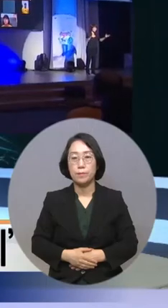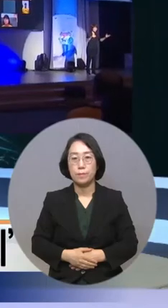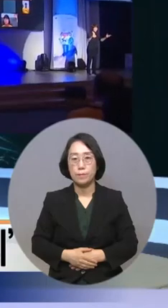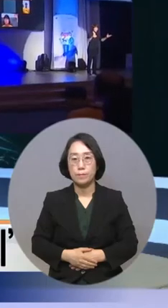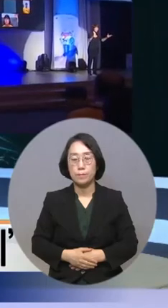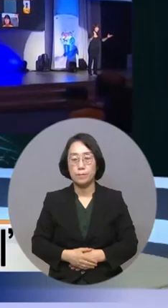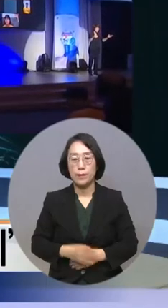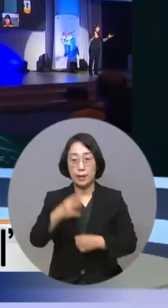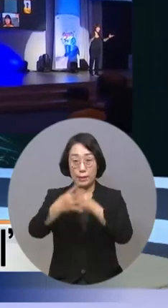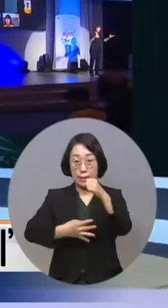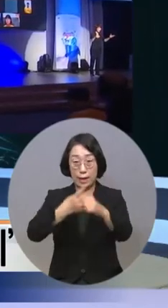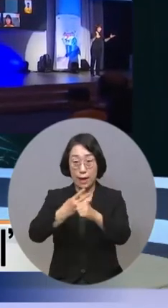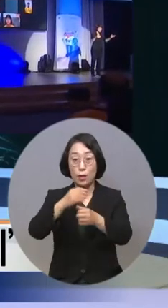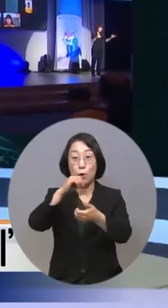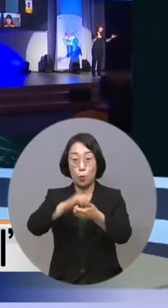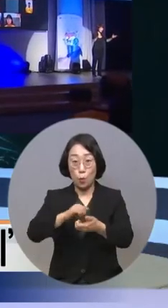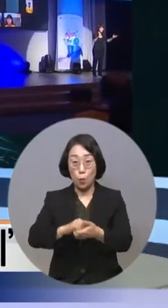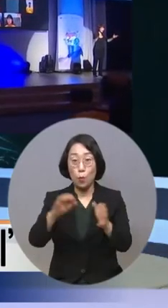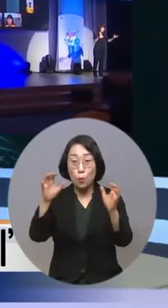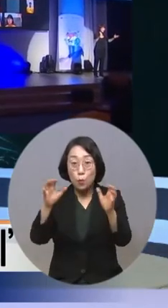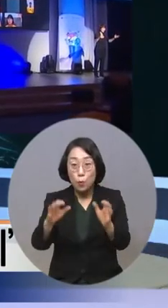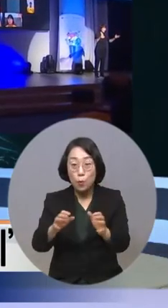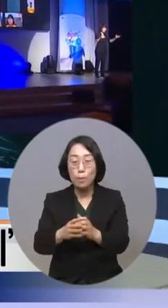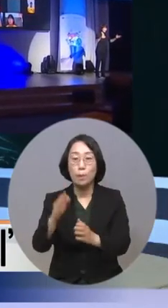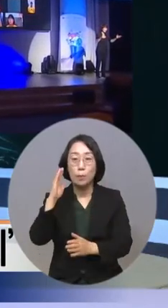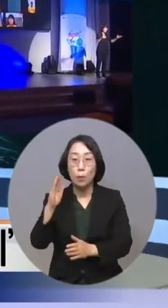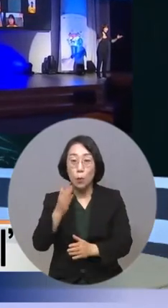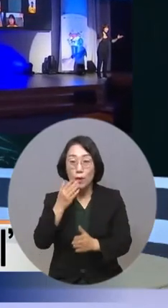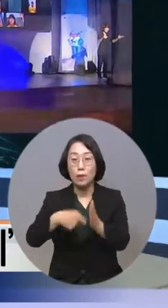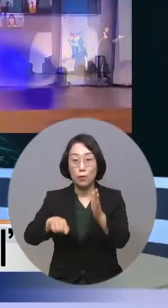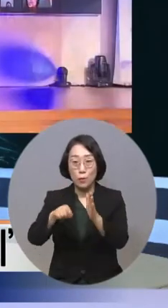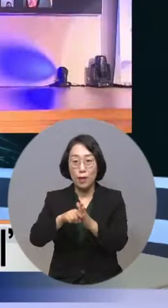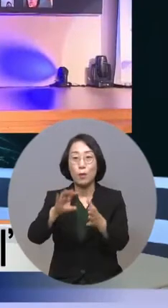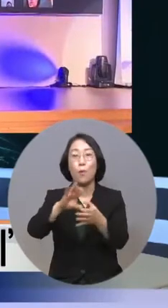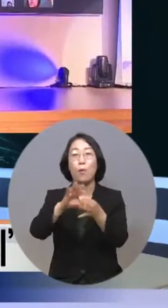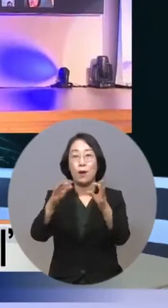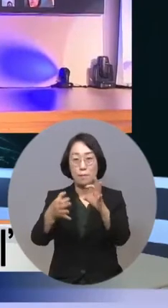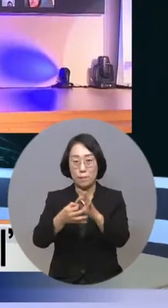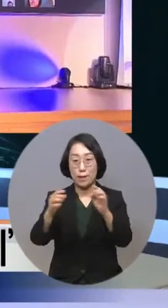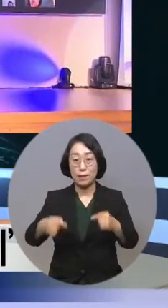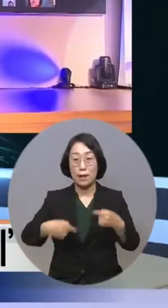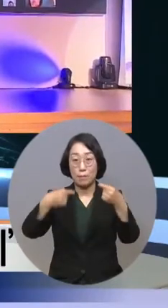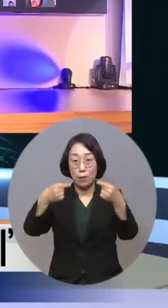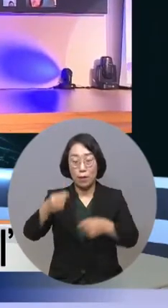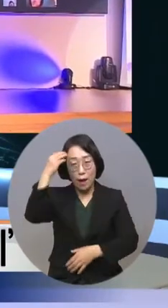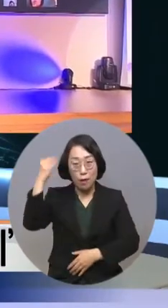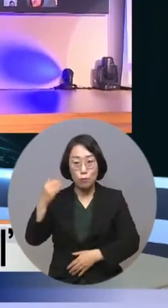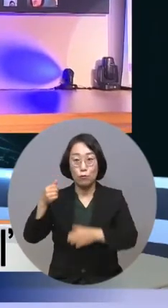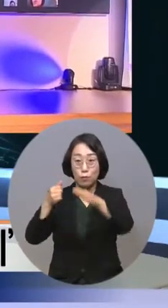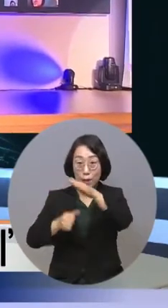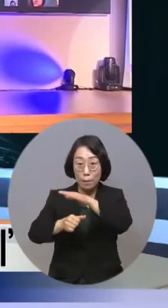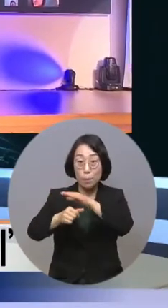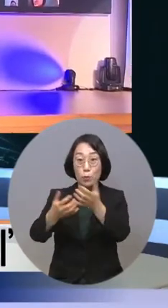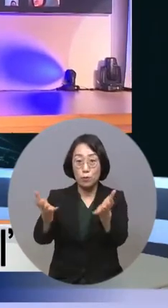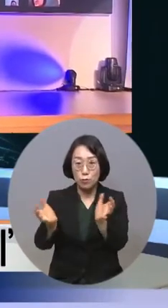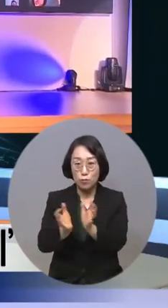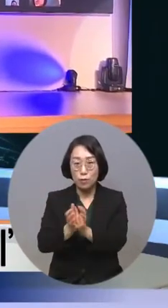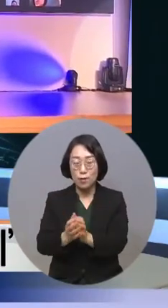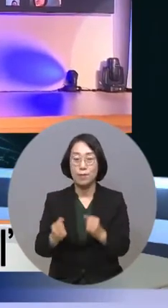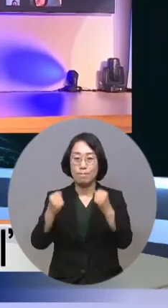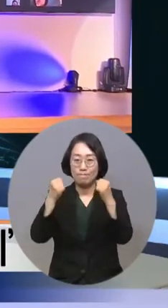4년마다 개최되는 첨 각 장애인들의 축제 애플님 피게 참가하는 대한민국 선수단이 선전을